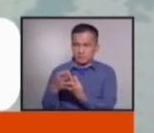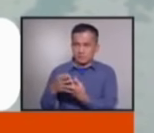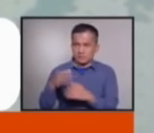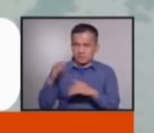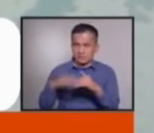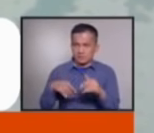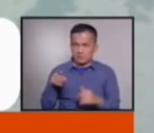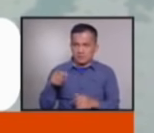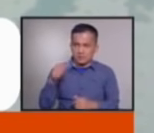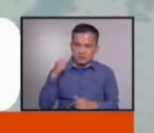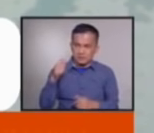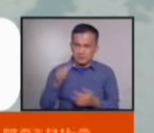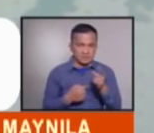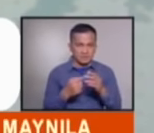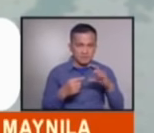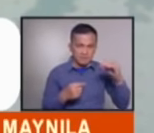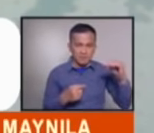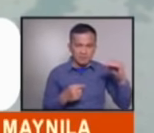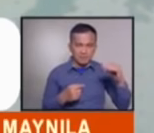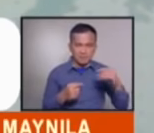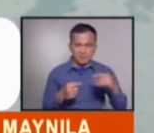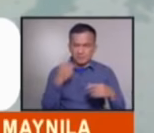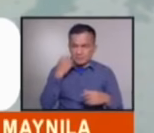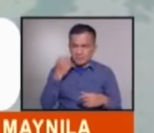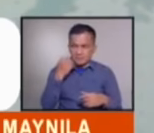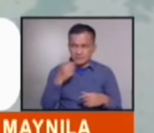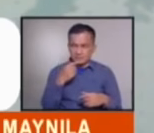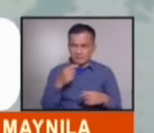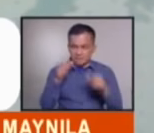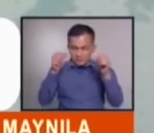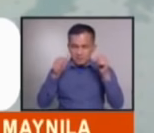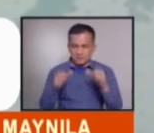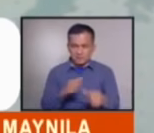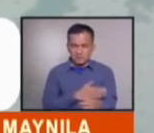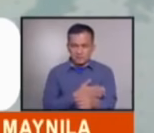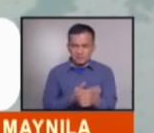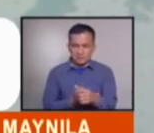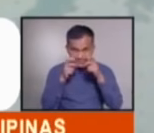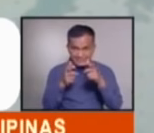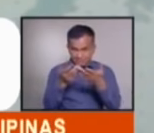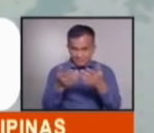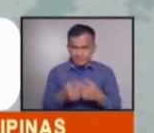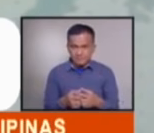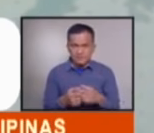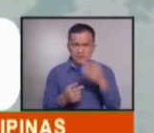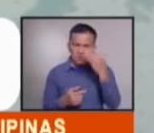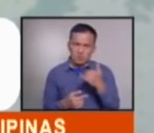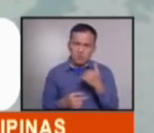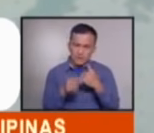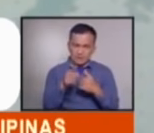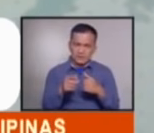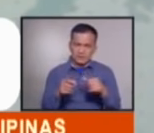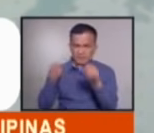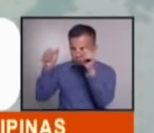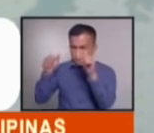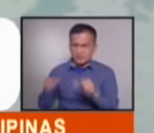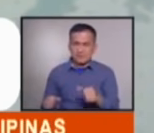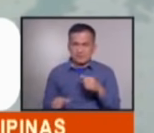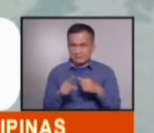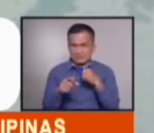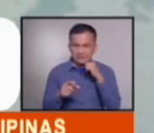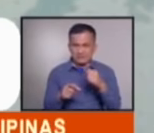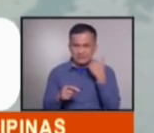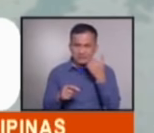naman, ha, ayaw naman makipag-ayos sa akin. Kasi nakakahiya po, pus ng pus yung mga anak, dalaga na, tapos ano. Bakit ka kasi nagpo-post niyan? Hindi ka ba nahiya?